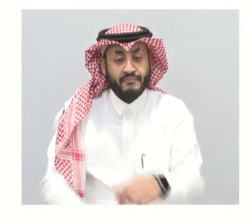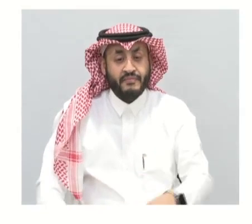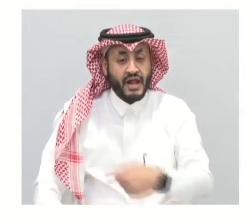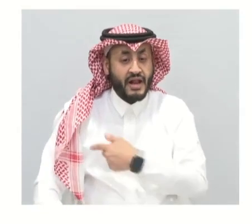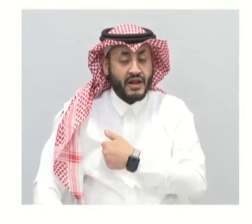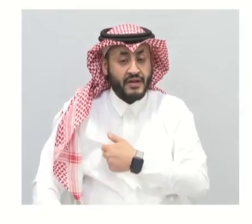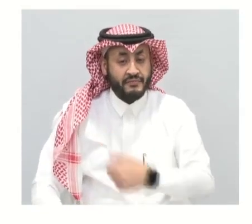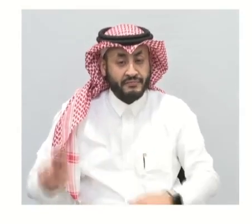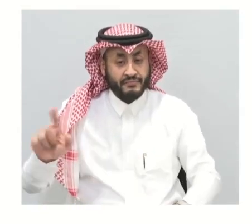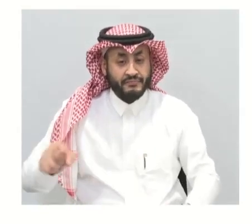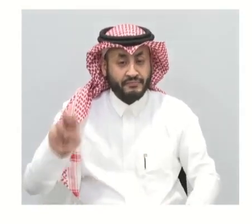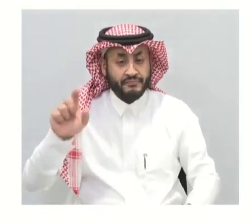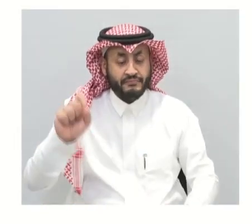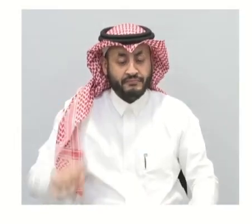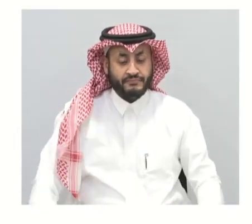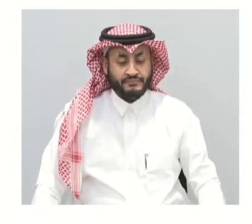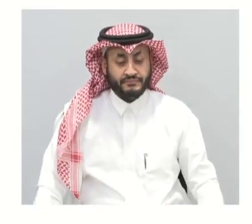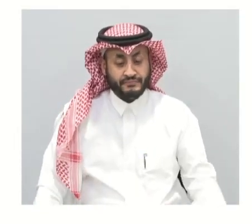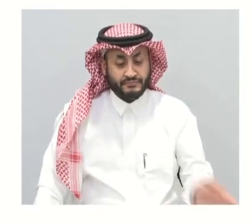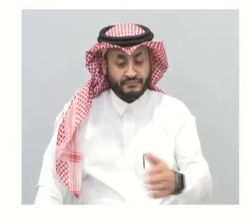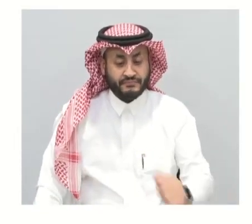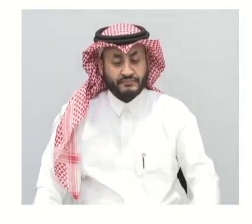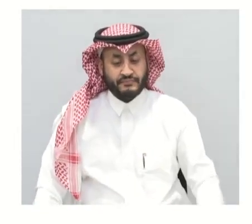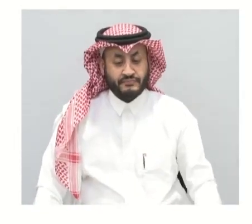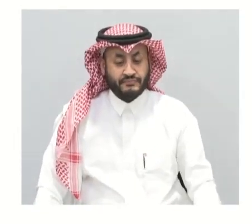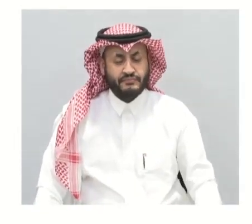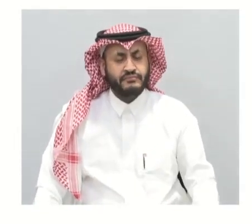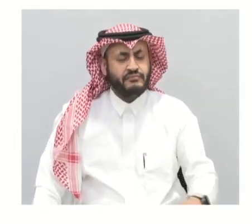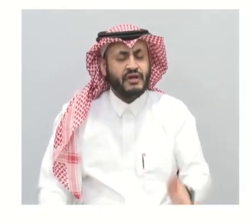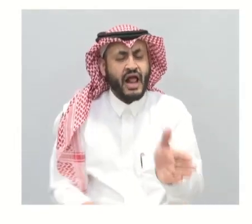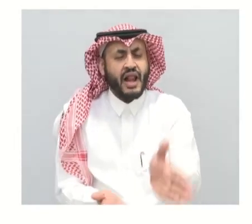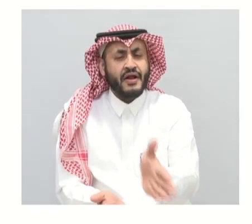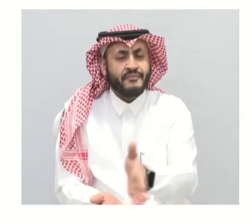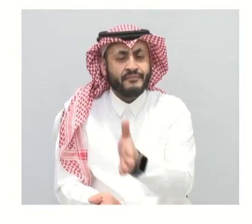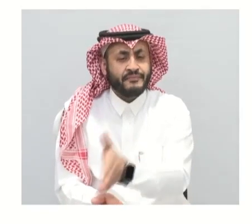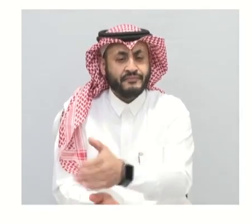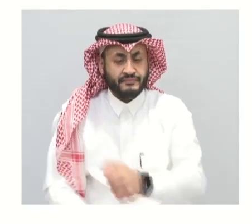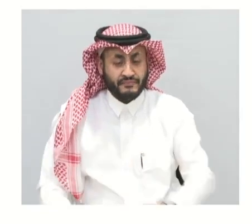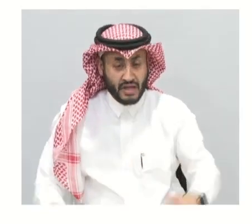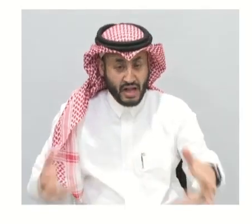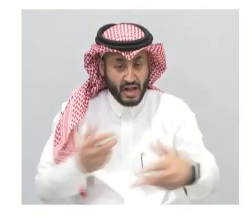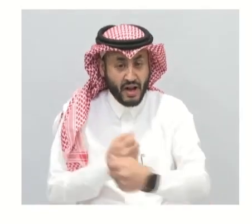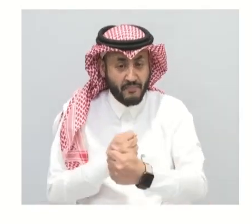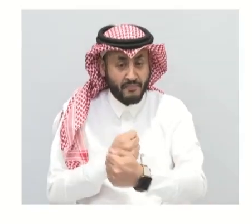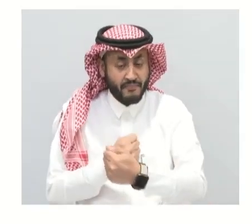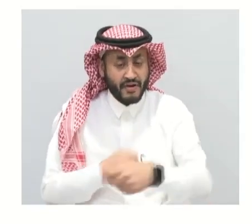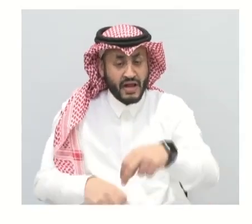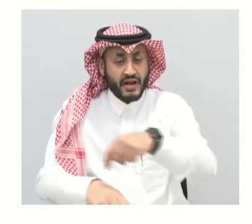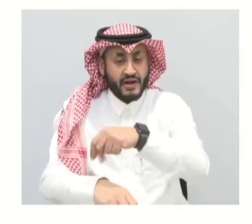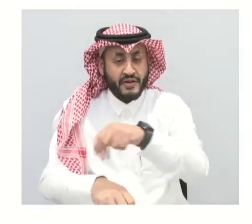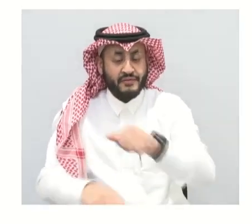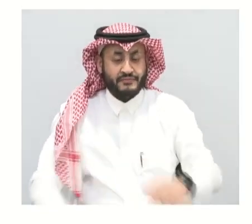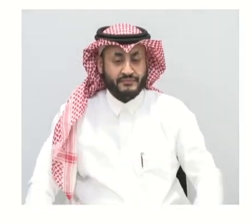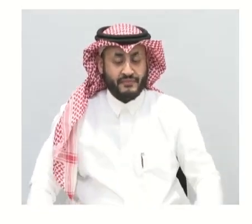بالتربه كذلك طالبي وطالبتي الطرق والوسائل التي تساعدنا